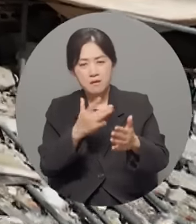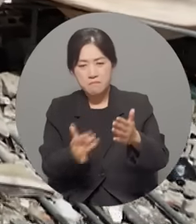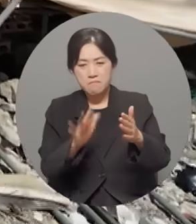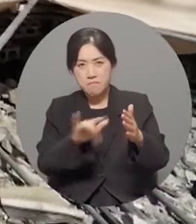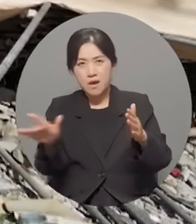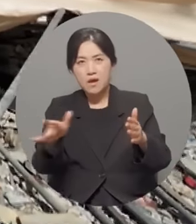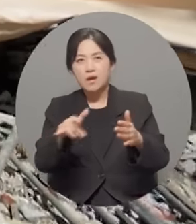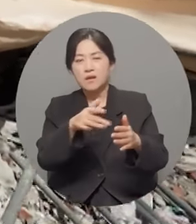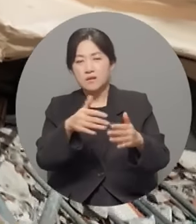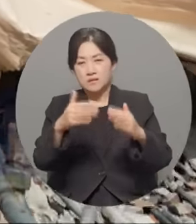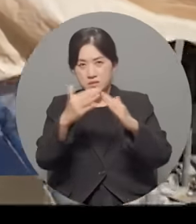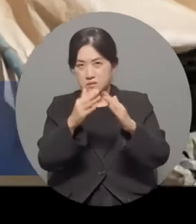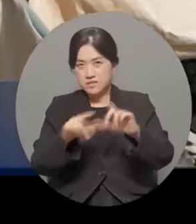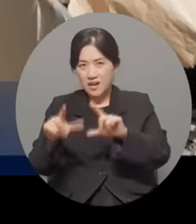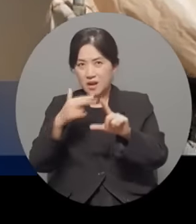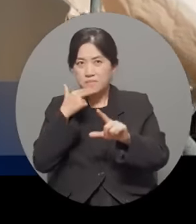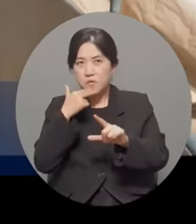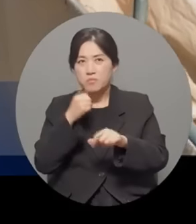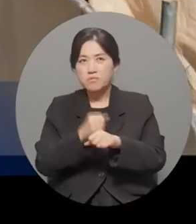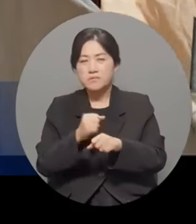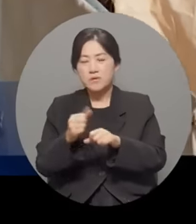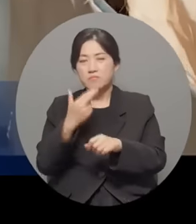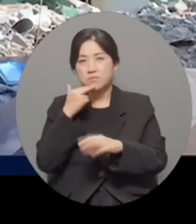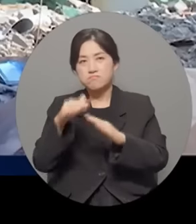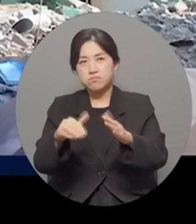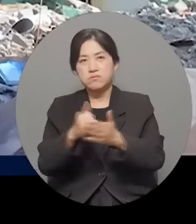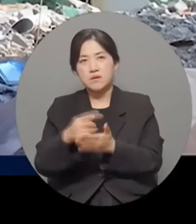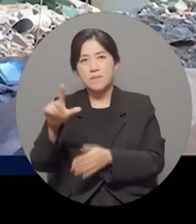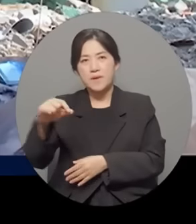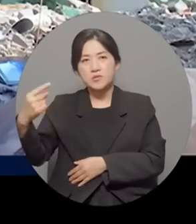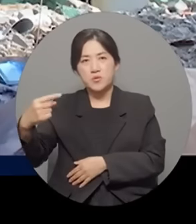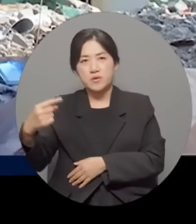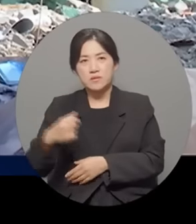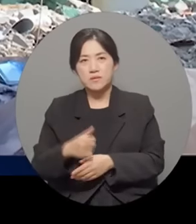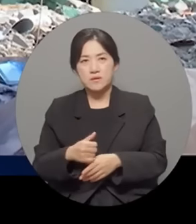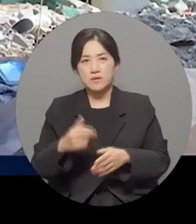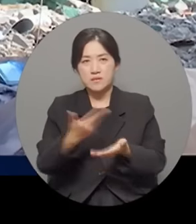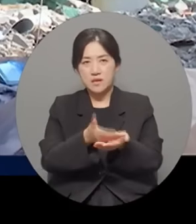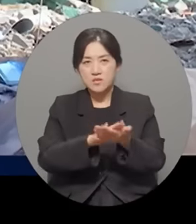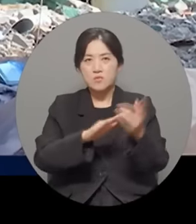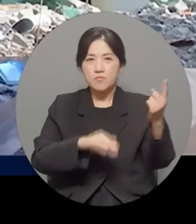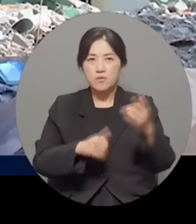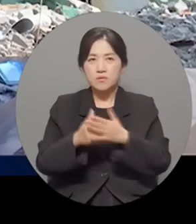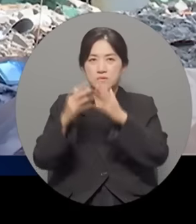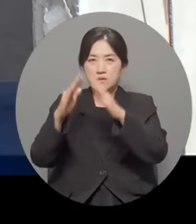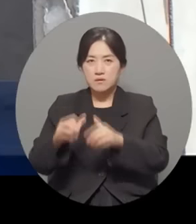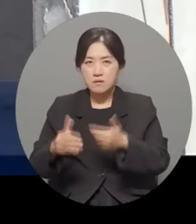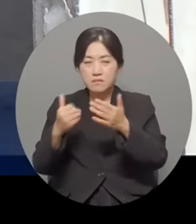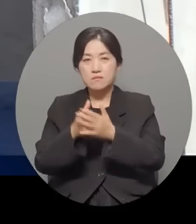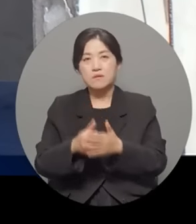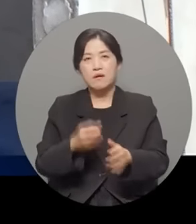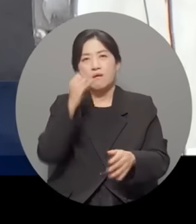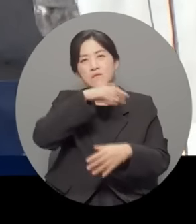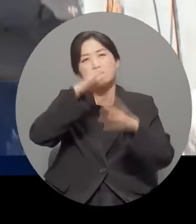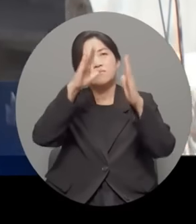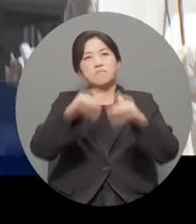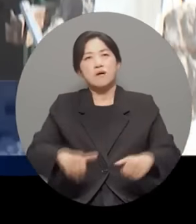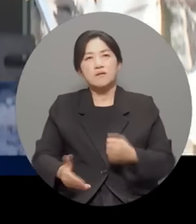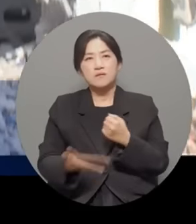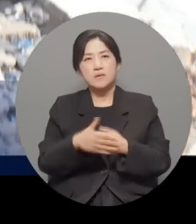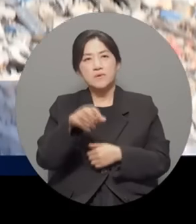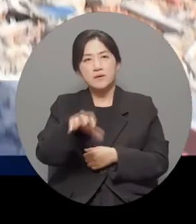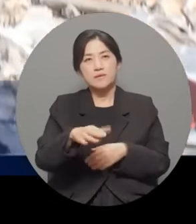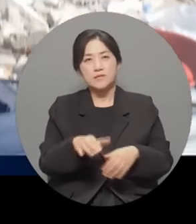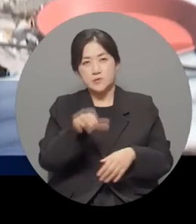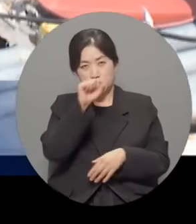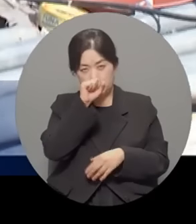이릅니다. 재개발 혹은 재정비 구역으로 지정된 경우에는 어차피 철거가 될 거기 때문에 이 공간의